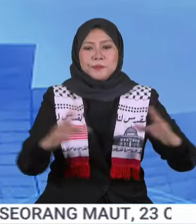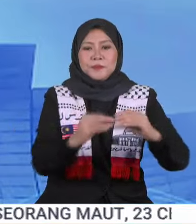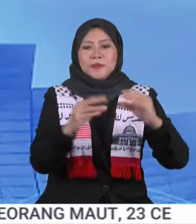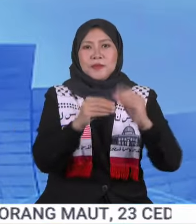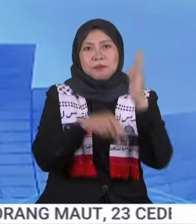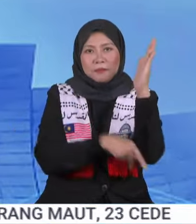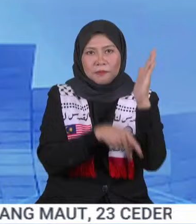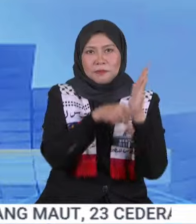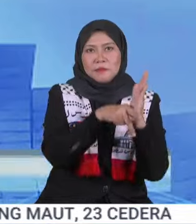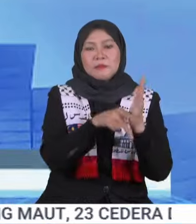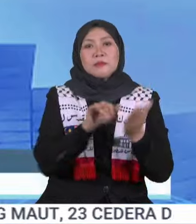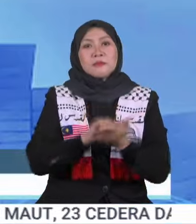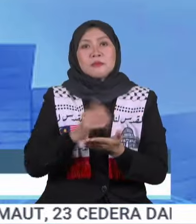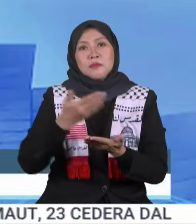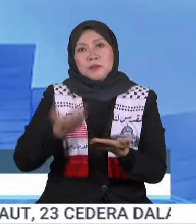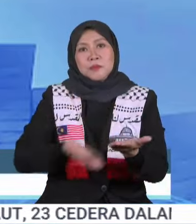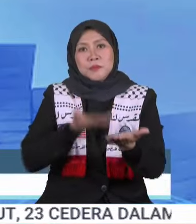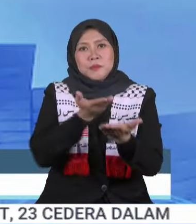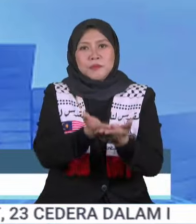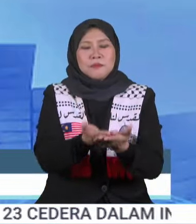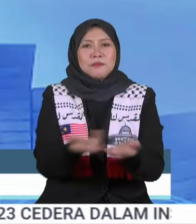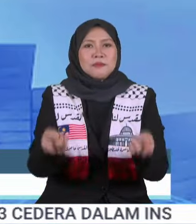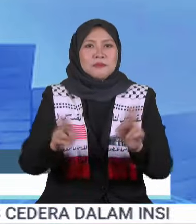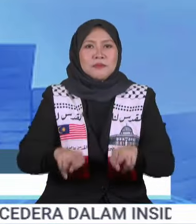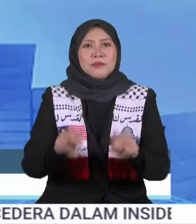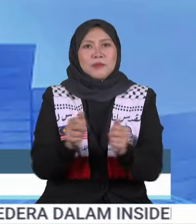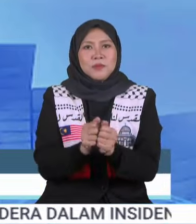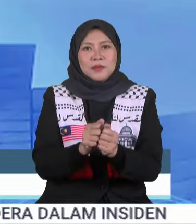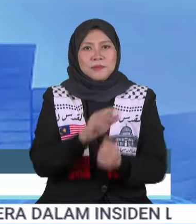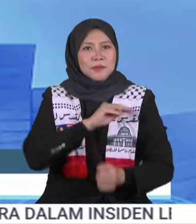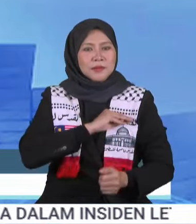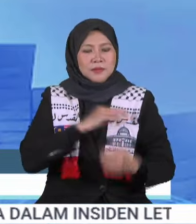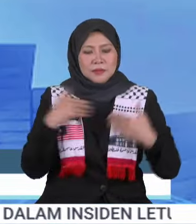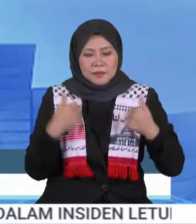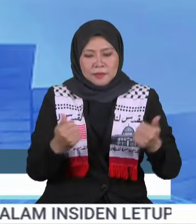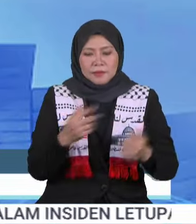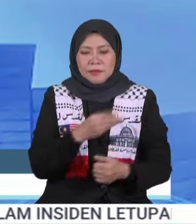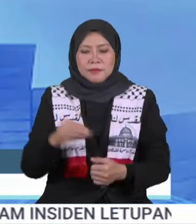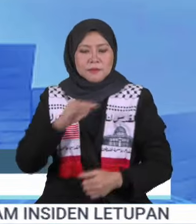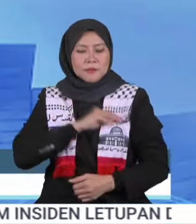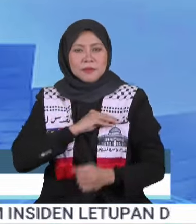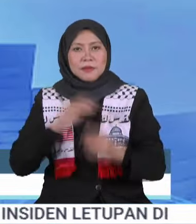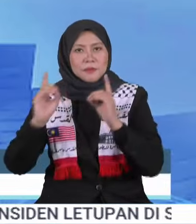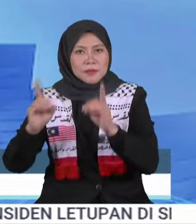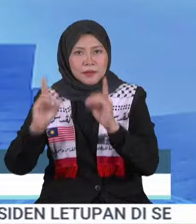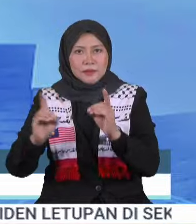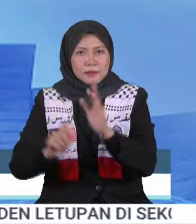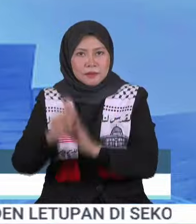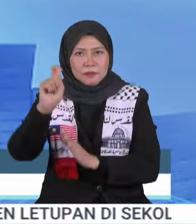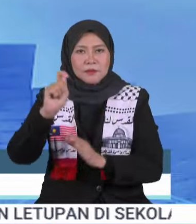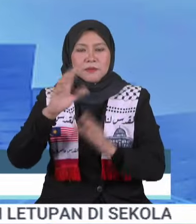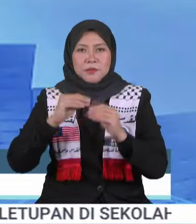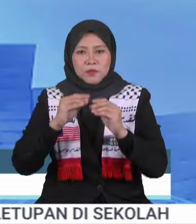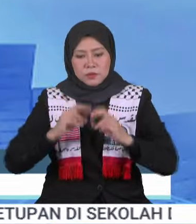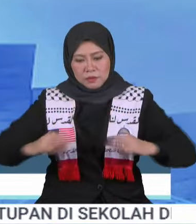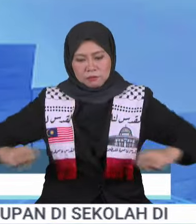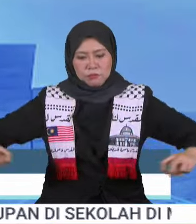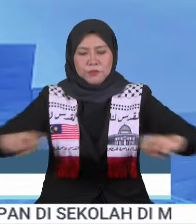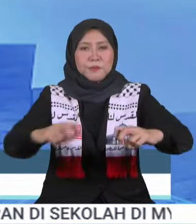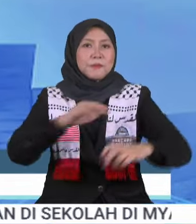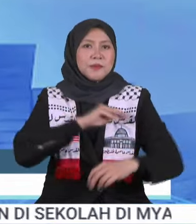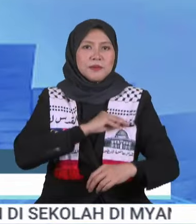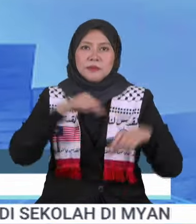datang. Ia susulan pembentangan memorandum bersama antara Menteri Kesihatan dan Menteri Pendidikan Tinggi pada mesyuarat Jemaah Menteri hari